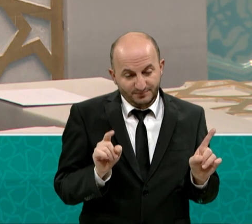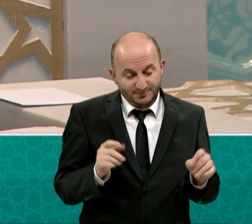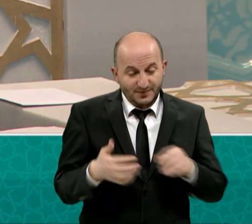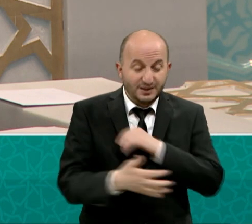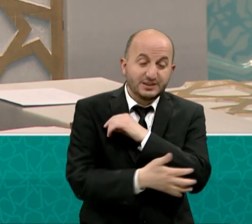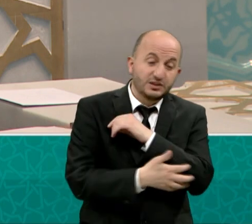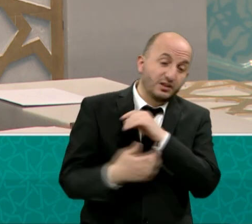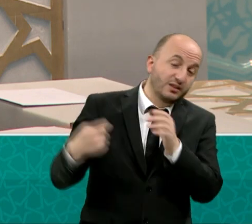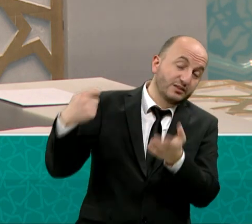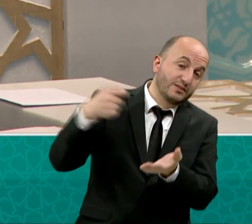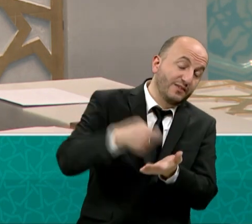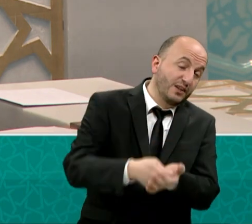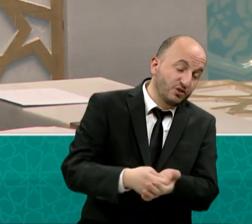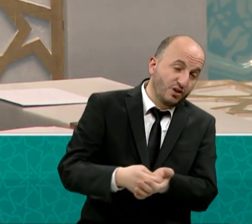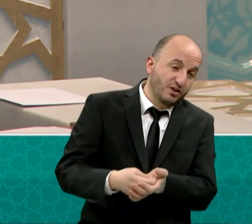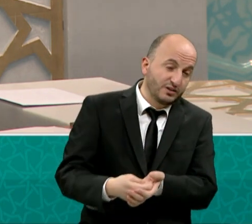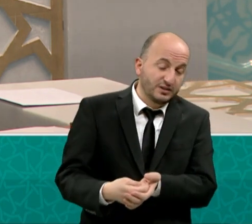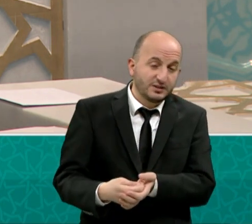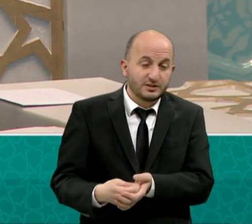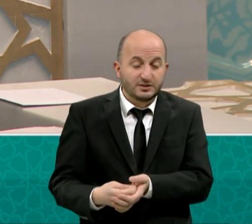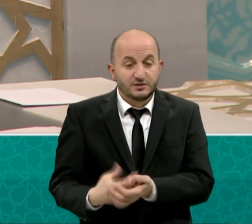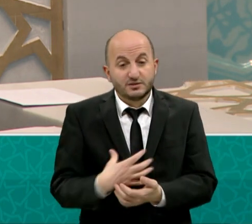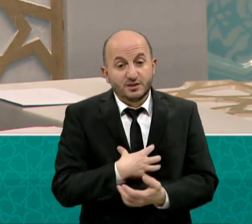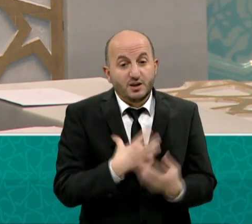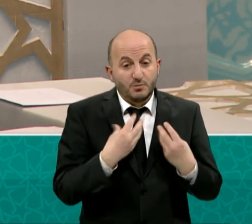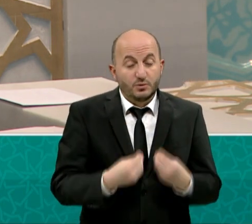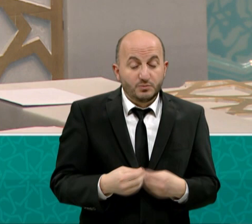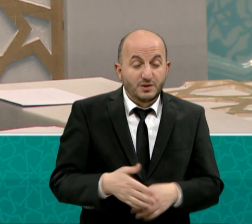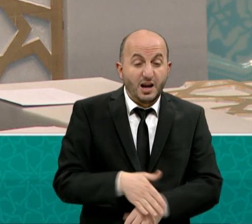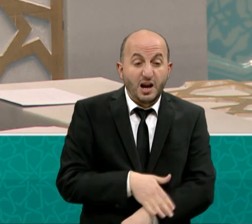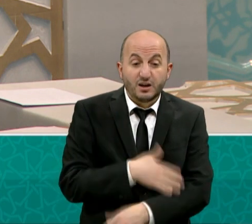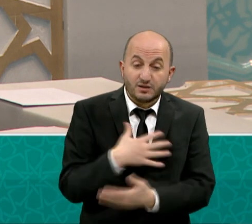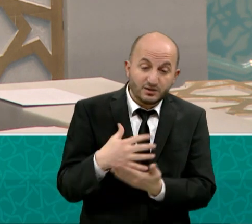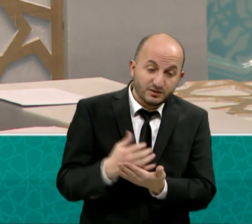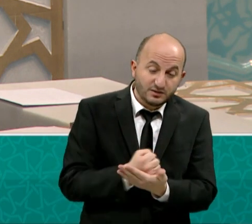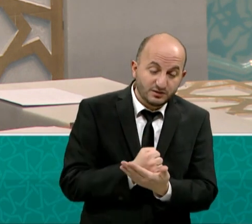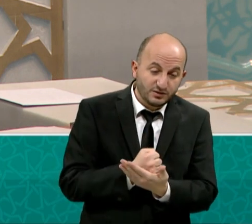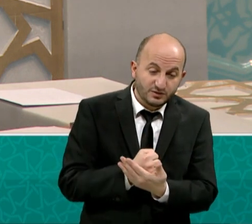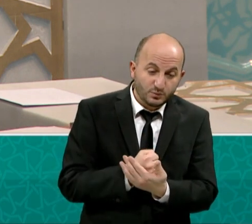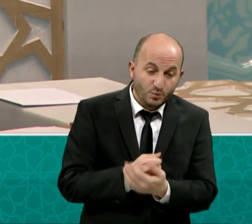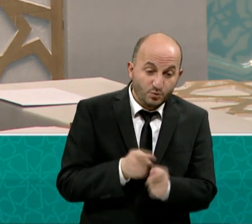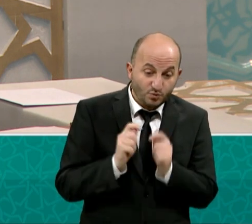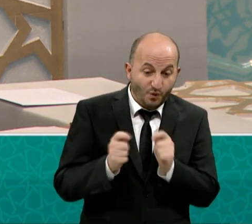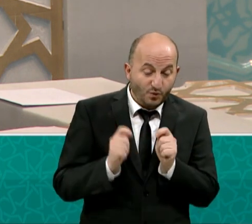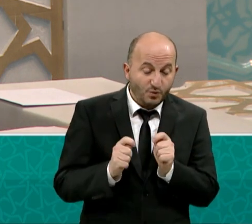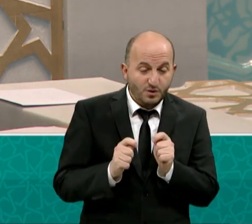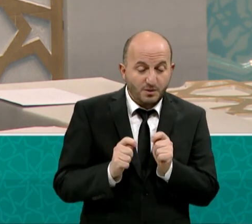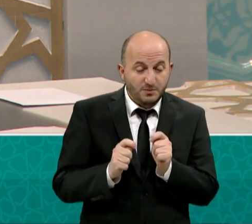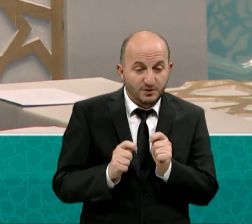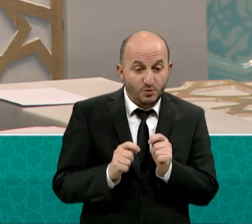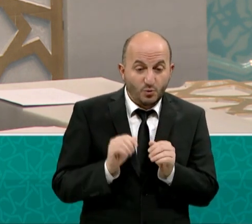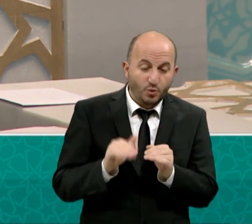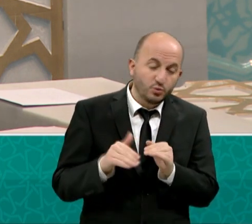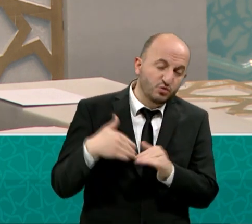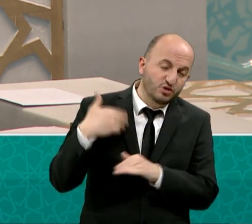Zekatını verecek. Zekat, sahip olduğumuz helalinden elde ettiğimiz kazancın zorunlu olan miktarıdır. Onun